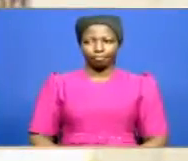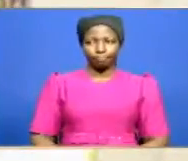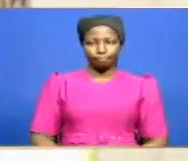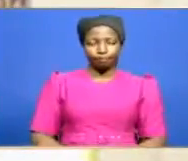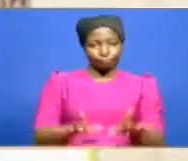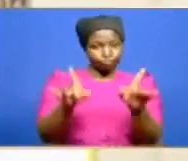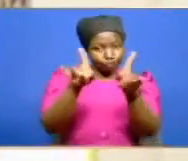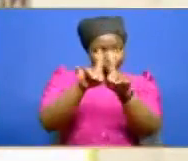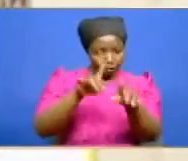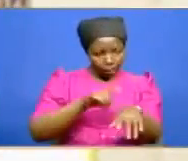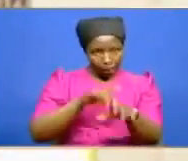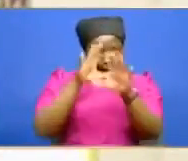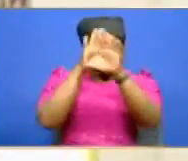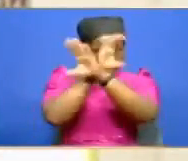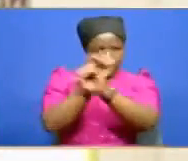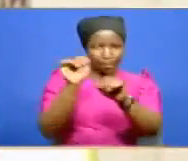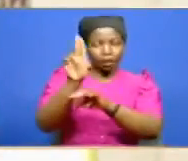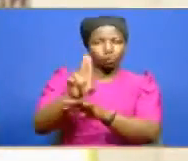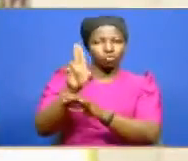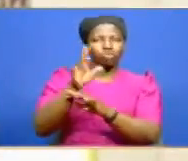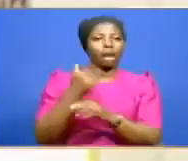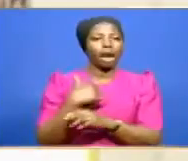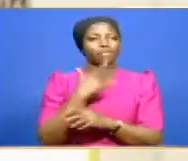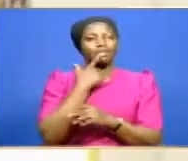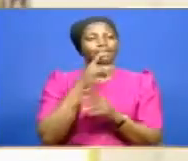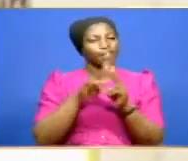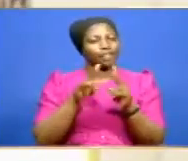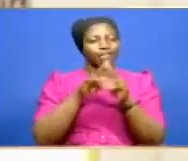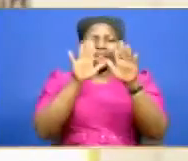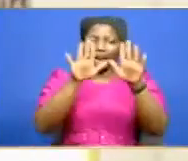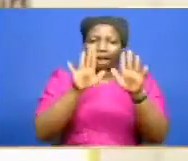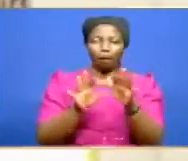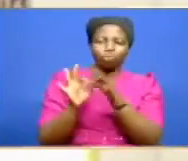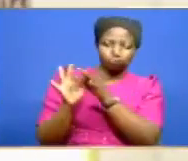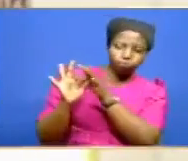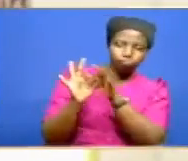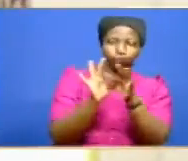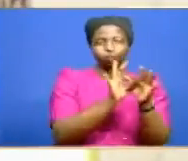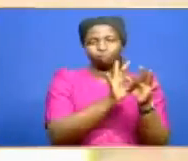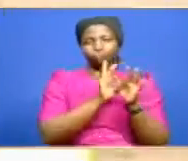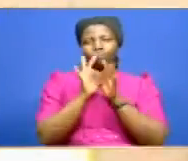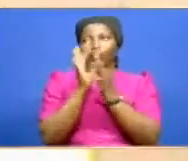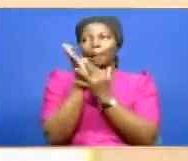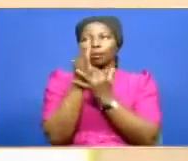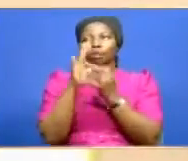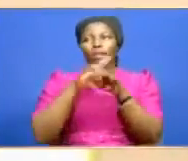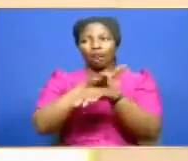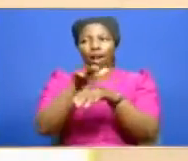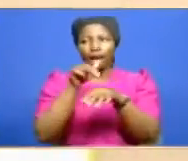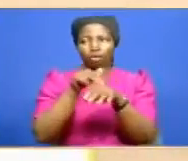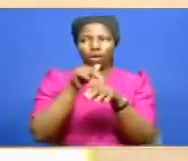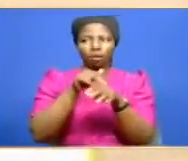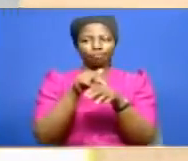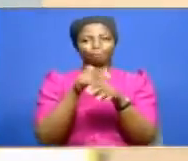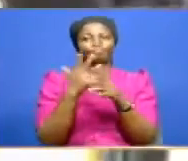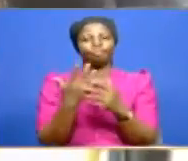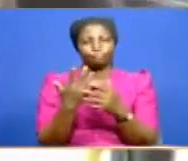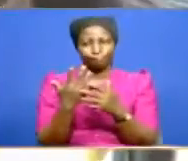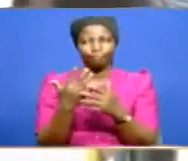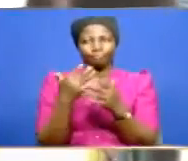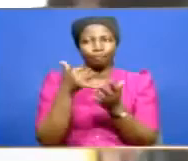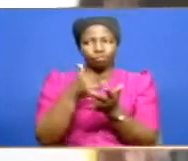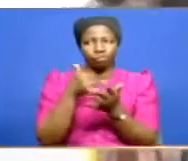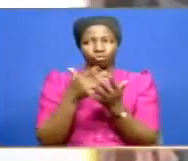Wakati huo, Rais Uhuru Kenyatta akariri haja ya ushirikiano baina ya mataifa, washirika wa kimaendeleo na taasisi za